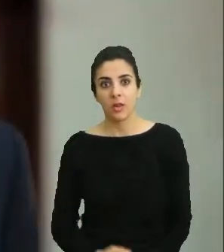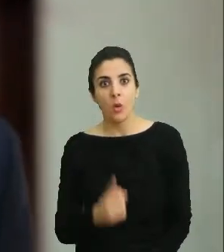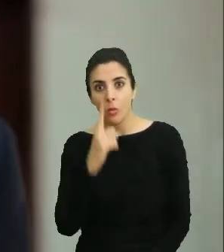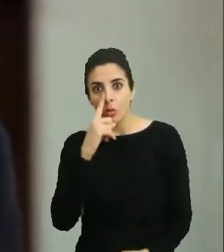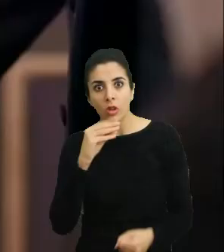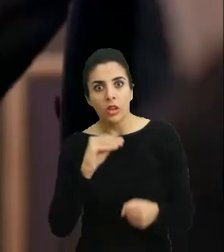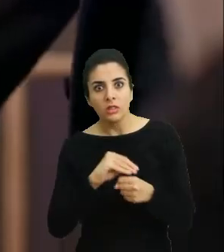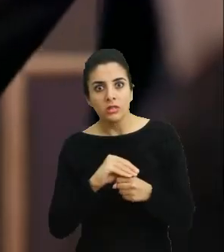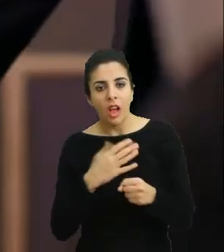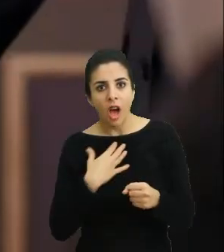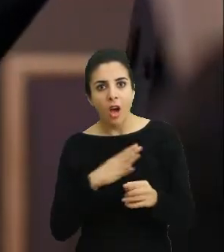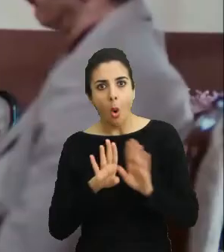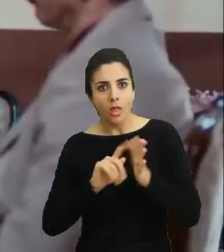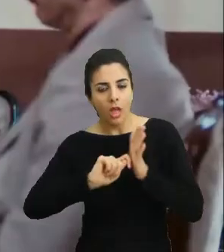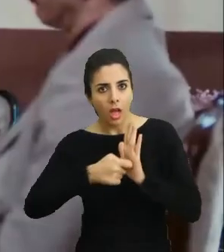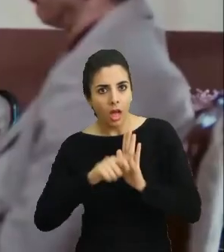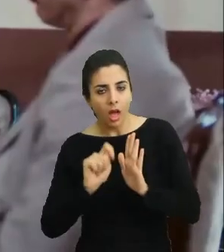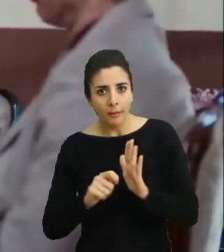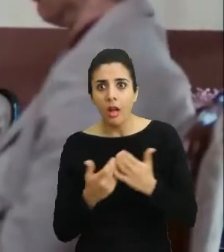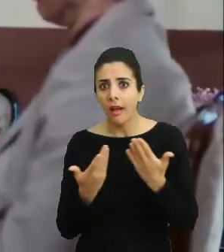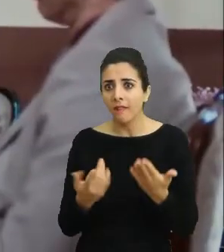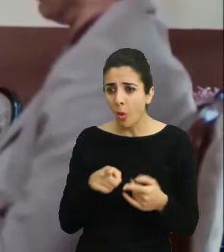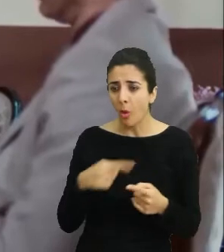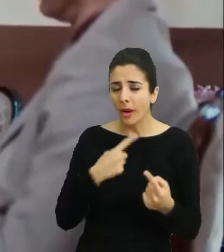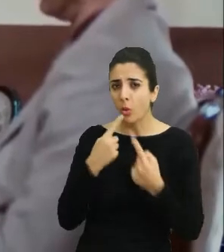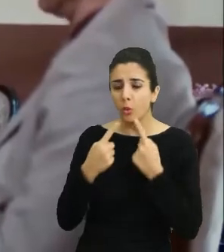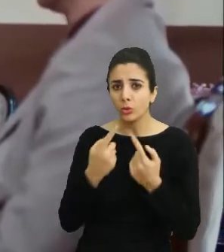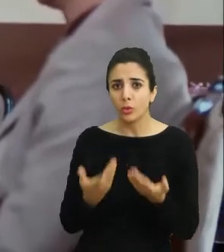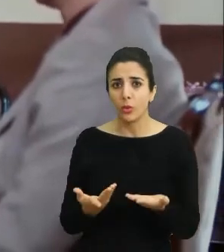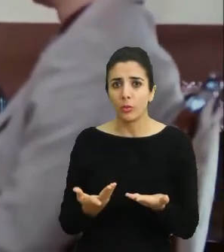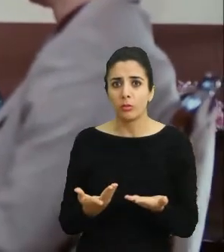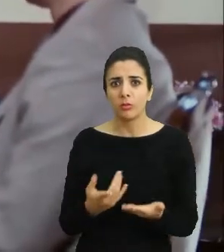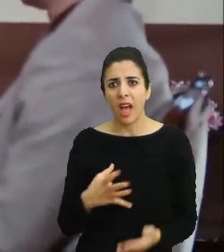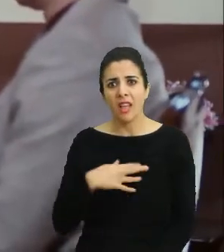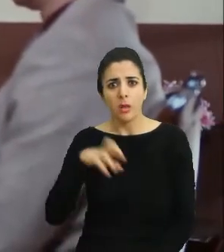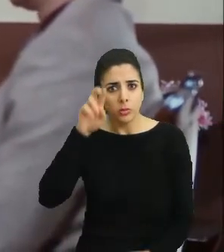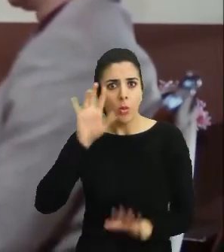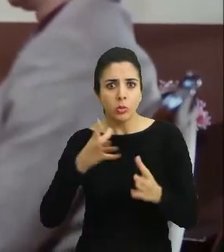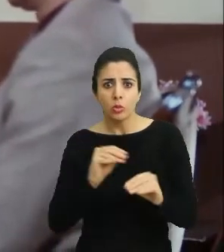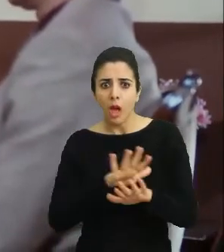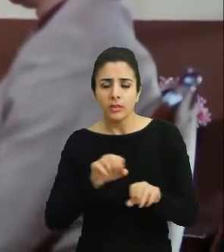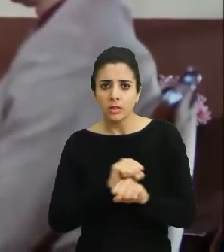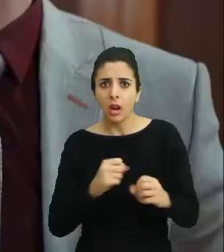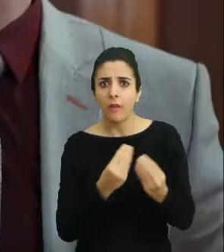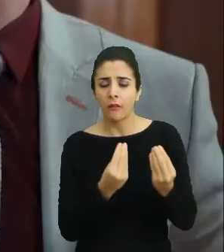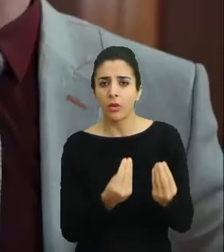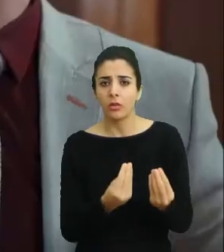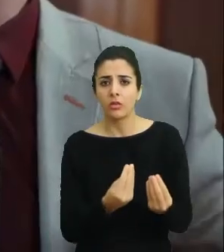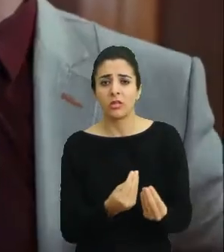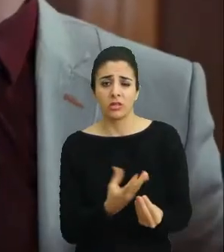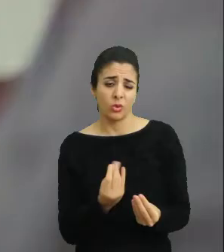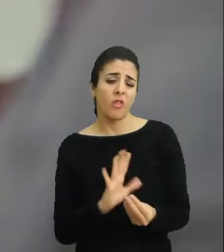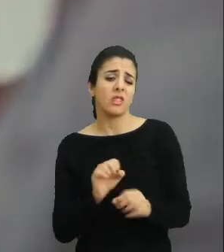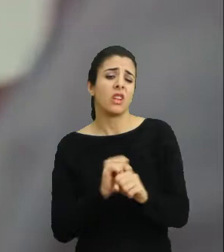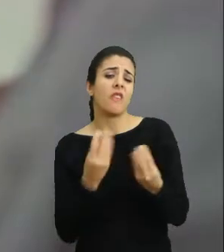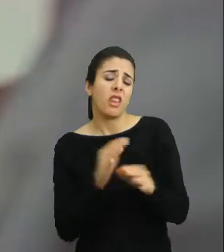Müdür kendini odaya kilitlemiş. Evet biz de onu konuşuyorduk. Bu ruh haliyle çocuklara zarar verirse. Daha ne kadar